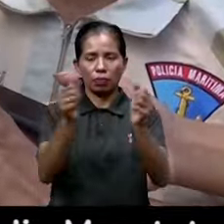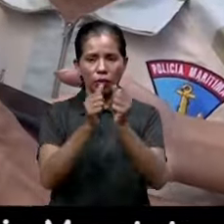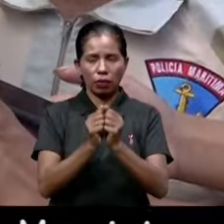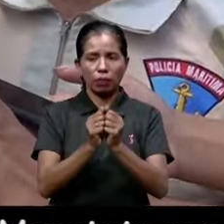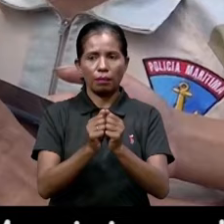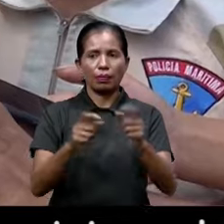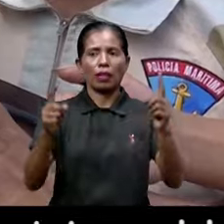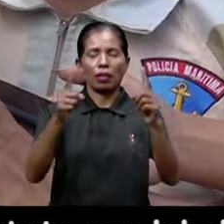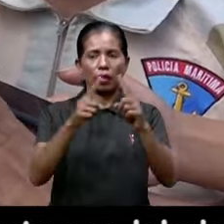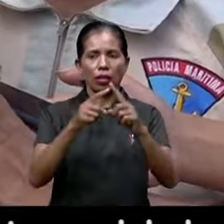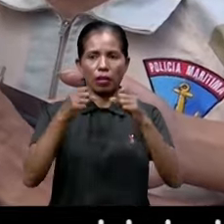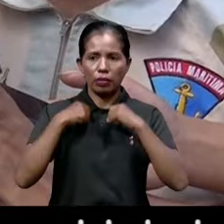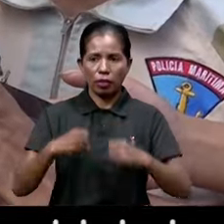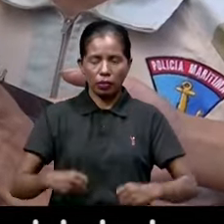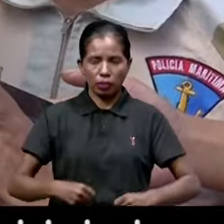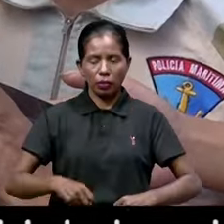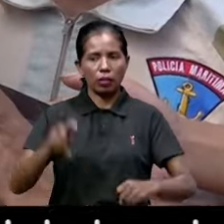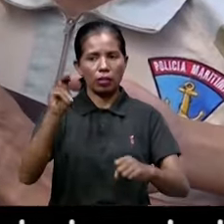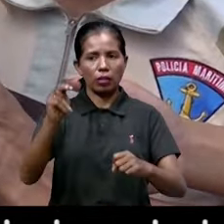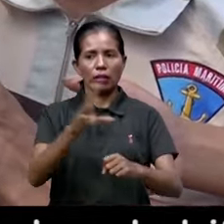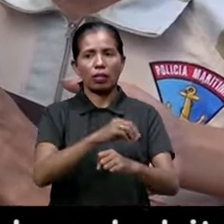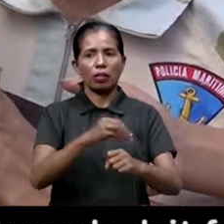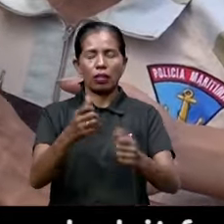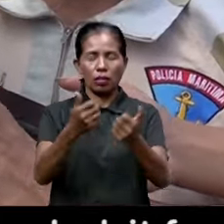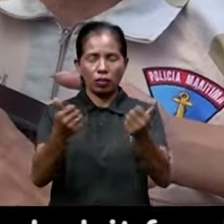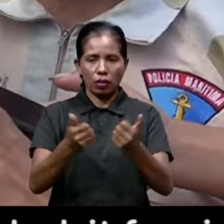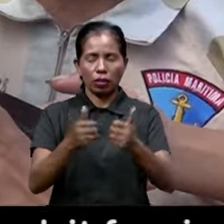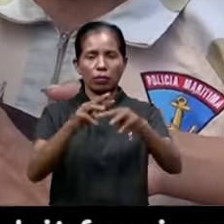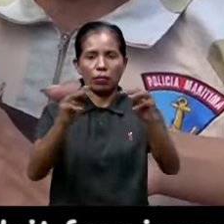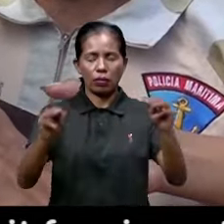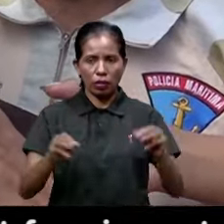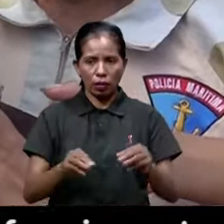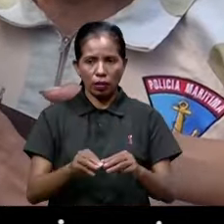ai Saudi mipudud